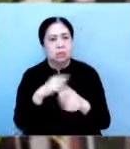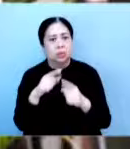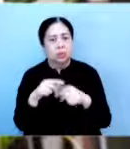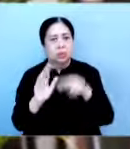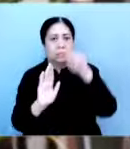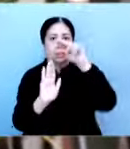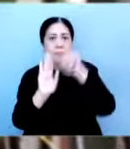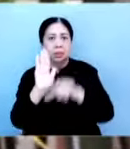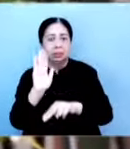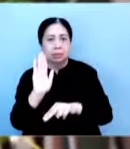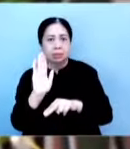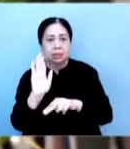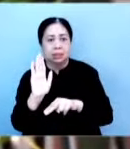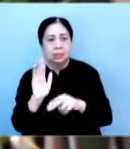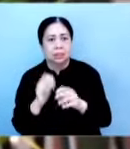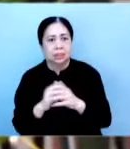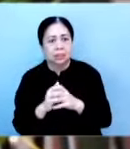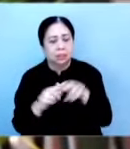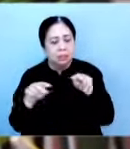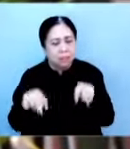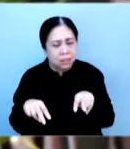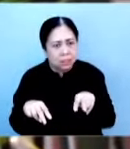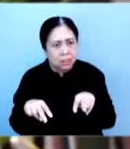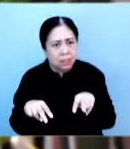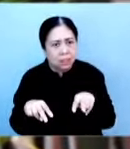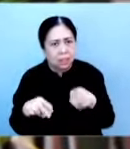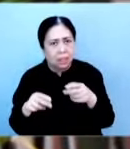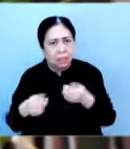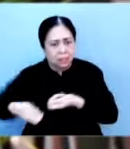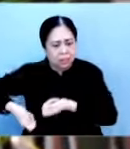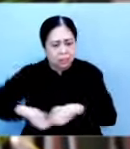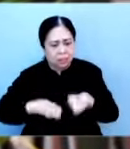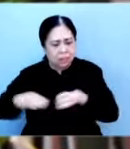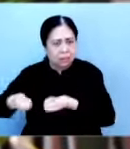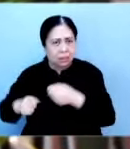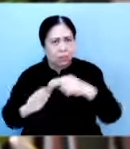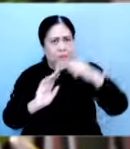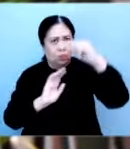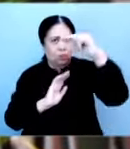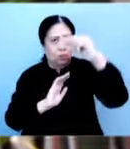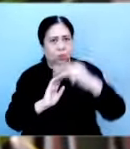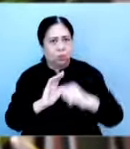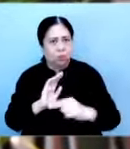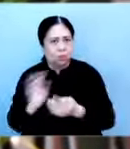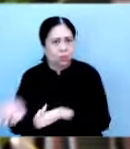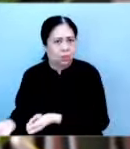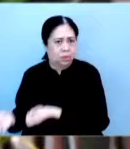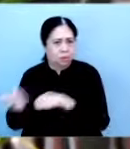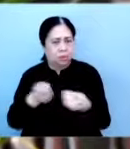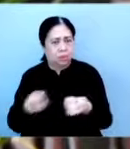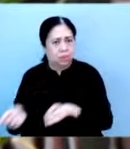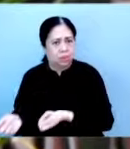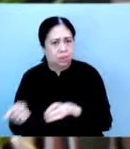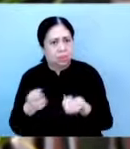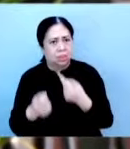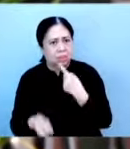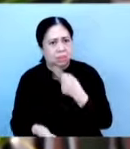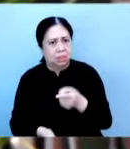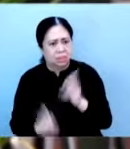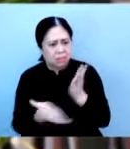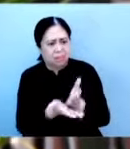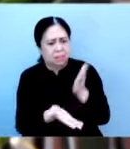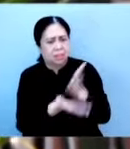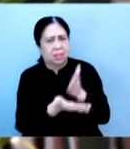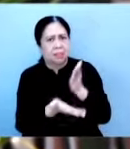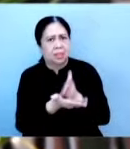si Mikey nakikita niya na idig ng excavator yung ano sabi niya pinapa stop niya